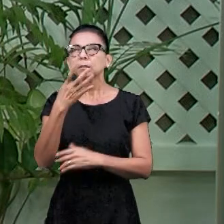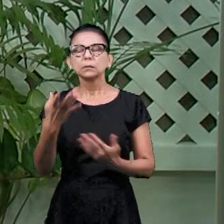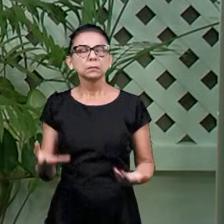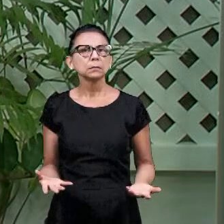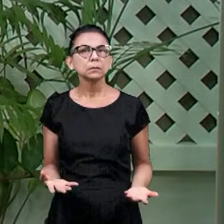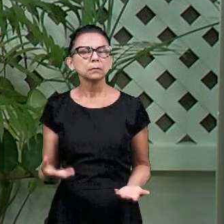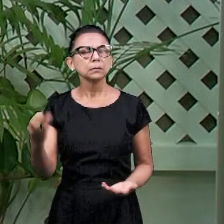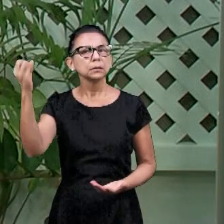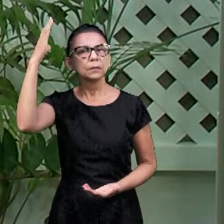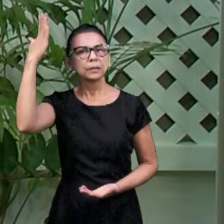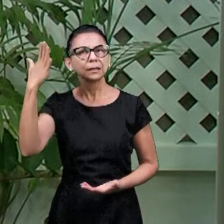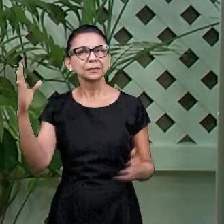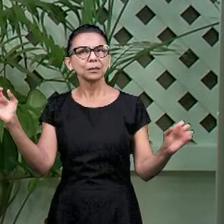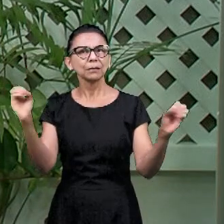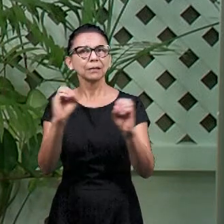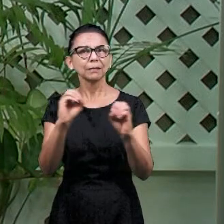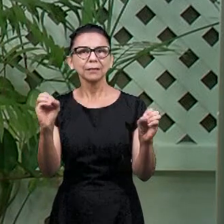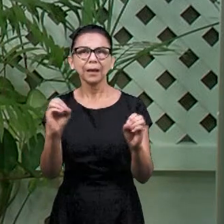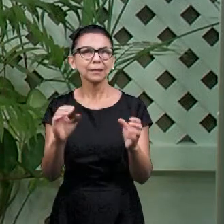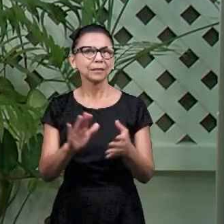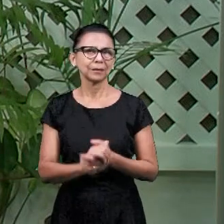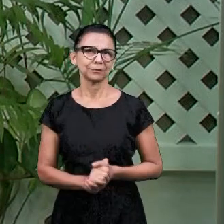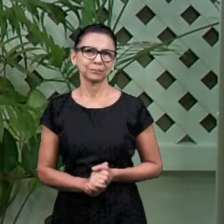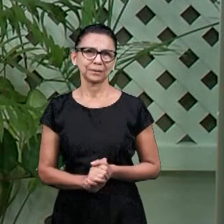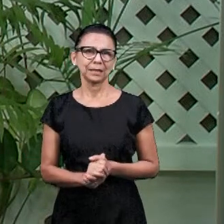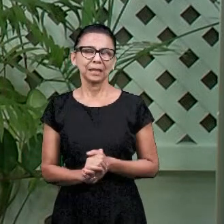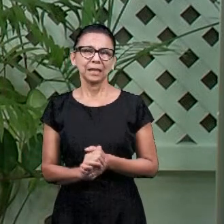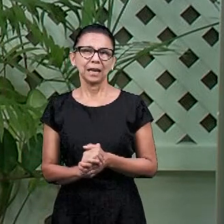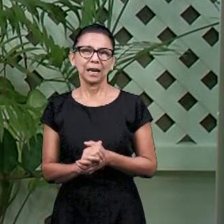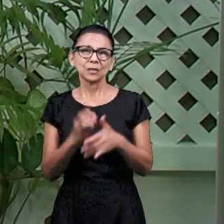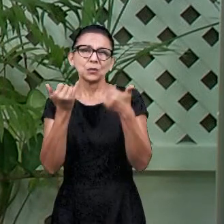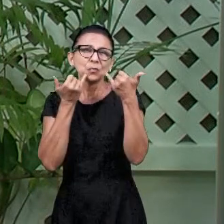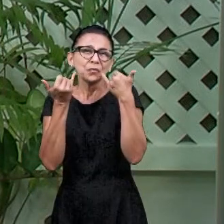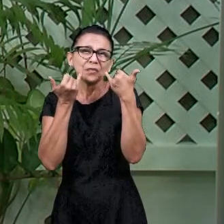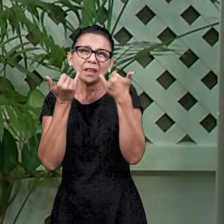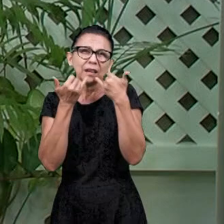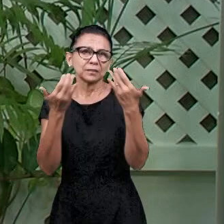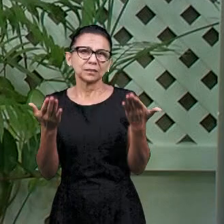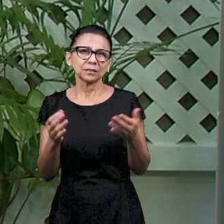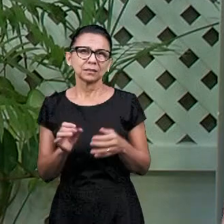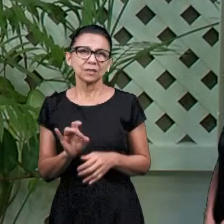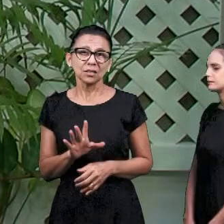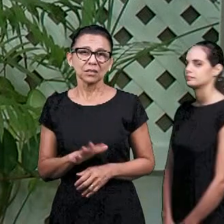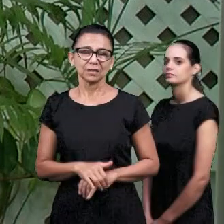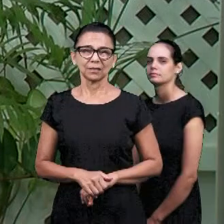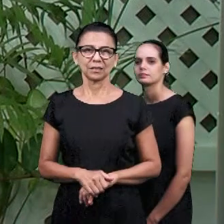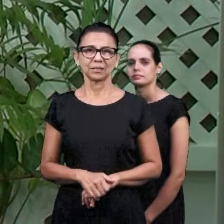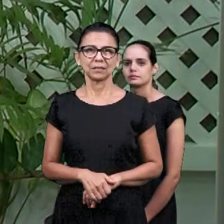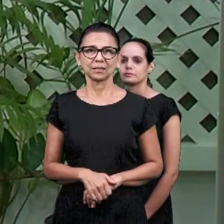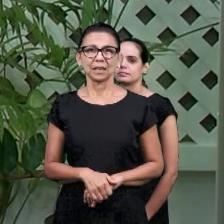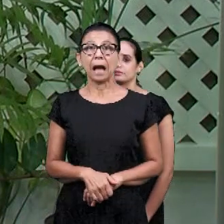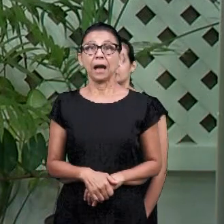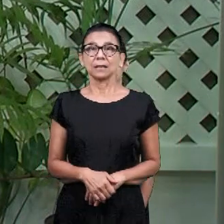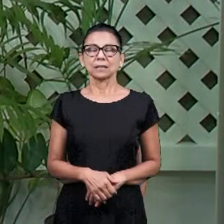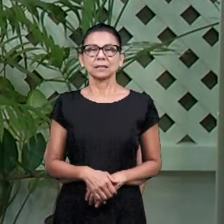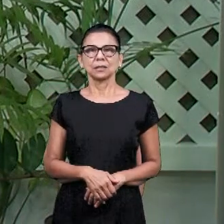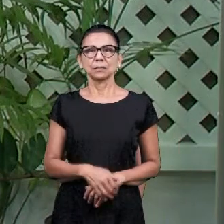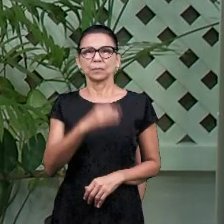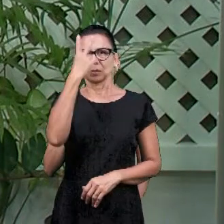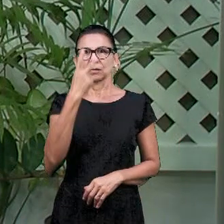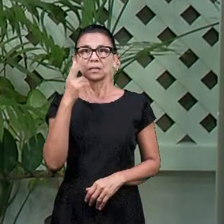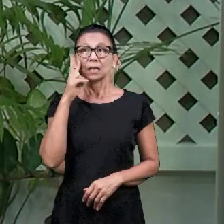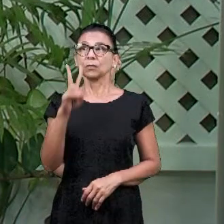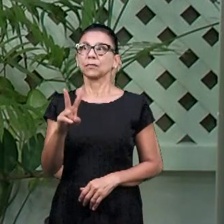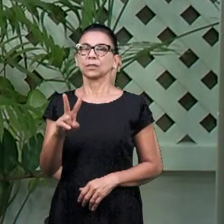habituées avec le passé, avec des prédications. Et la prédication n'apporte pas la révélation. Ah, l'aveugle a vu,